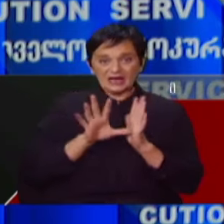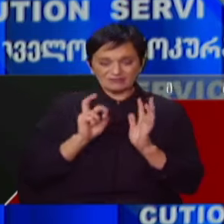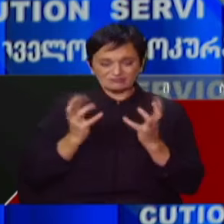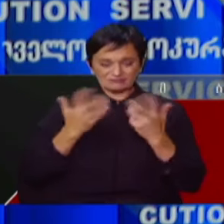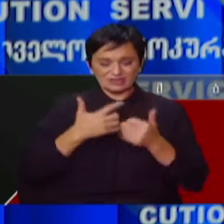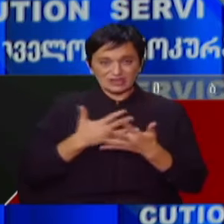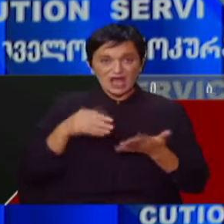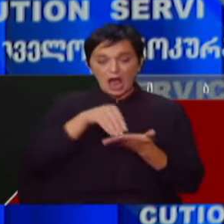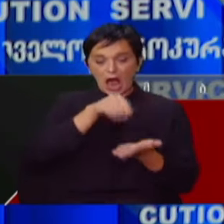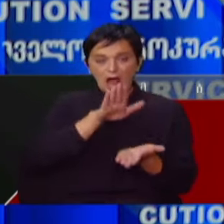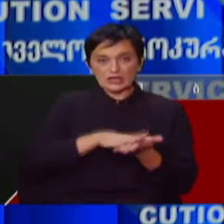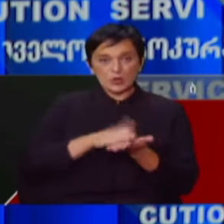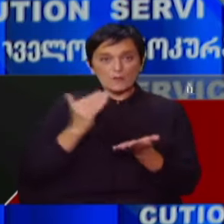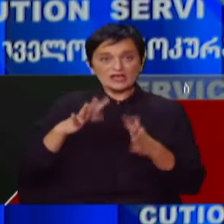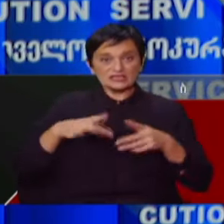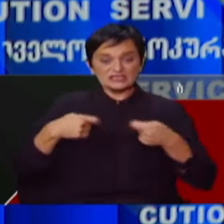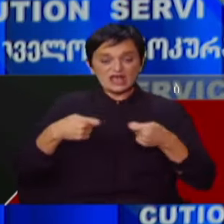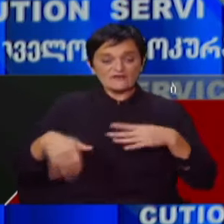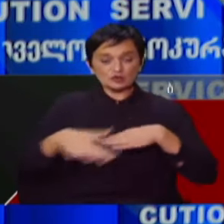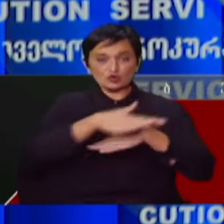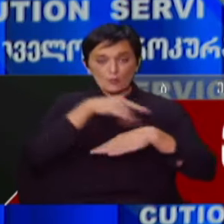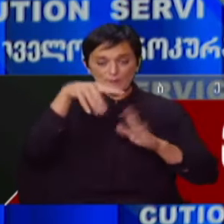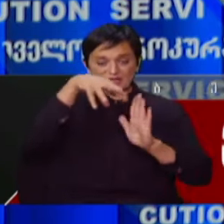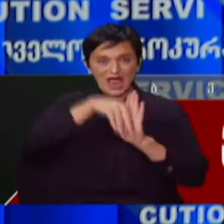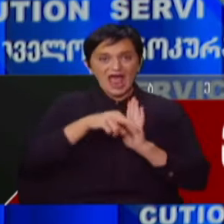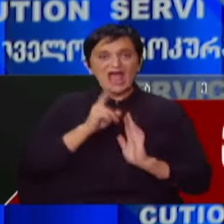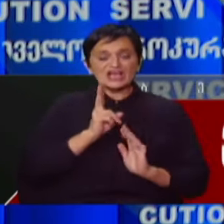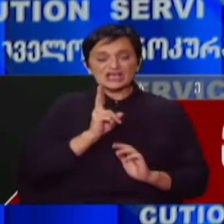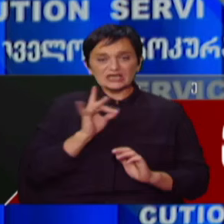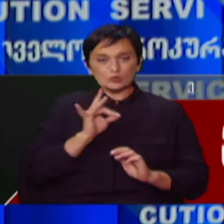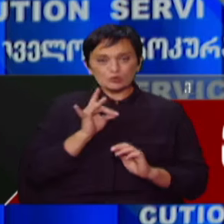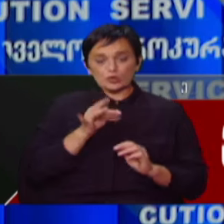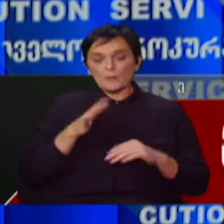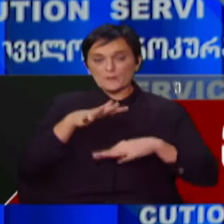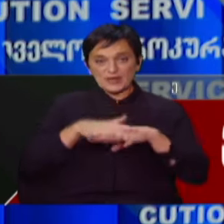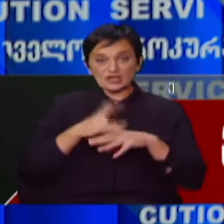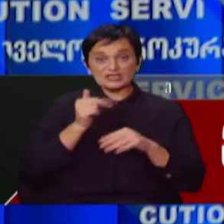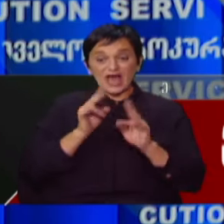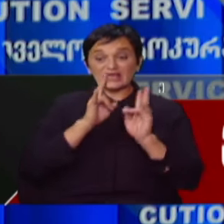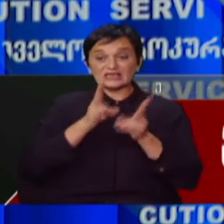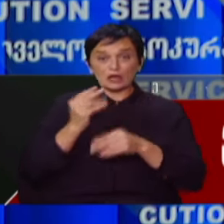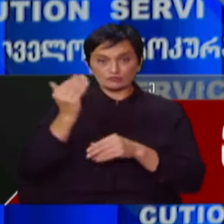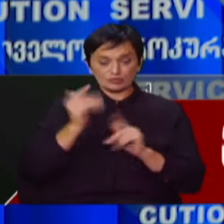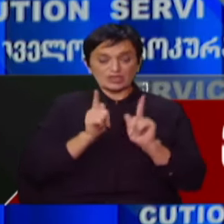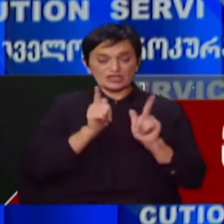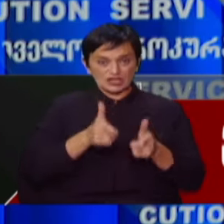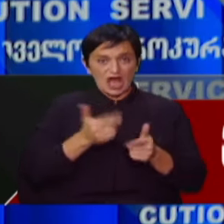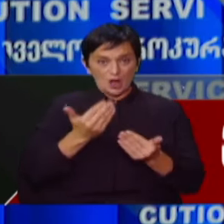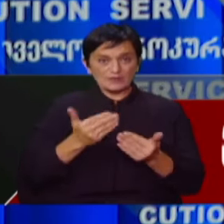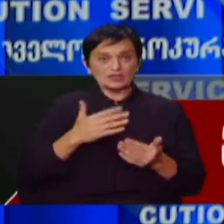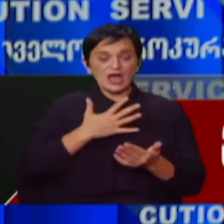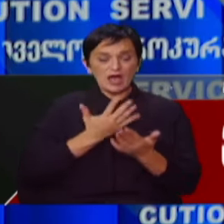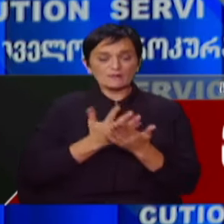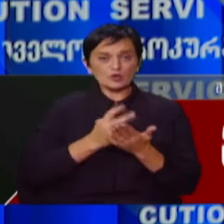მოწყობილობებზე, არეგისტრირებდნენ მათ სავაჭრო პლატფორმებზე, კრიპტო ბირჟებზე და დაზარალებულების თანხმობით შეძენილ ვირტუალურ